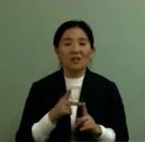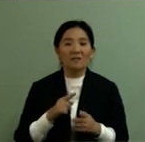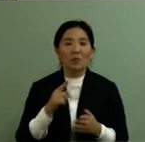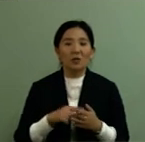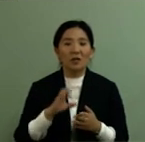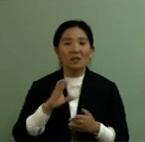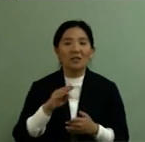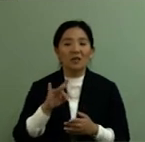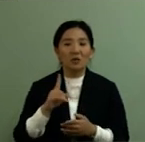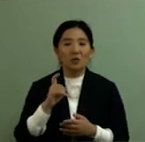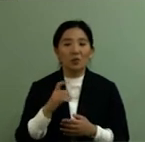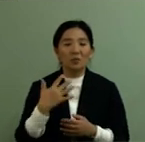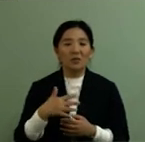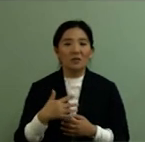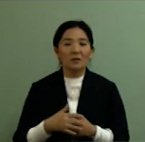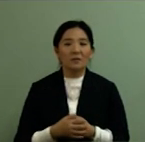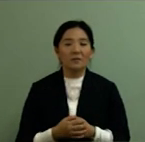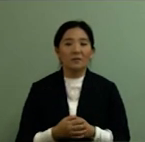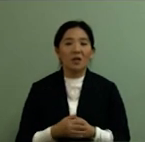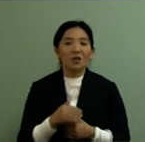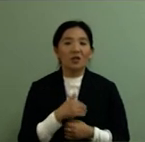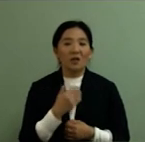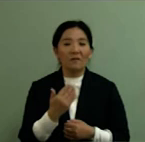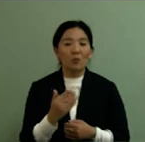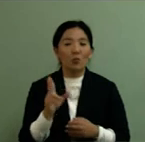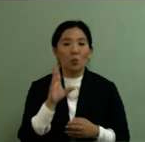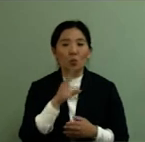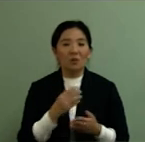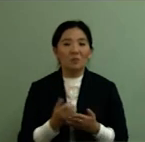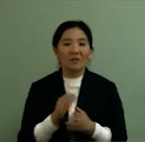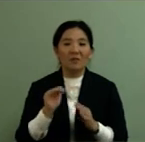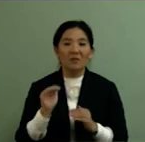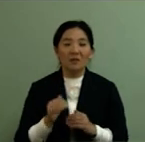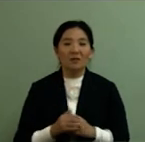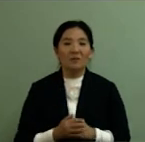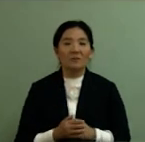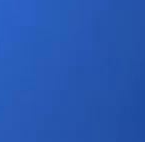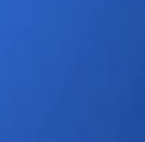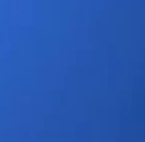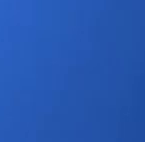вопрос страницы 150. Желаю вам успехов. До свидания.